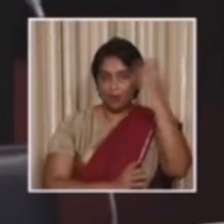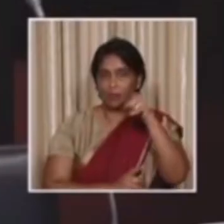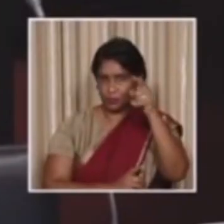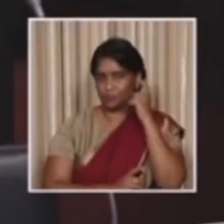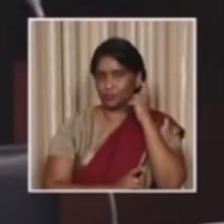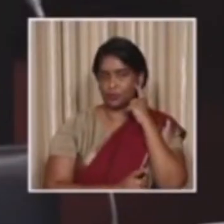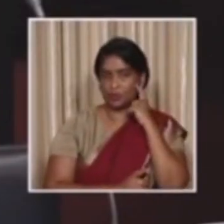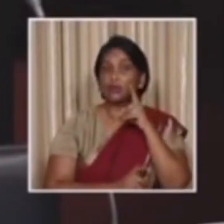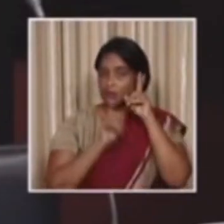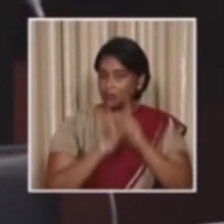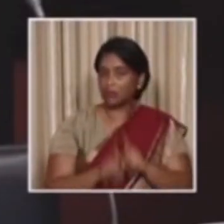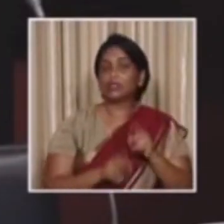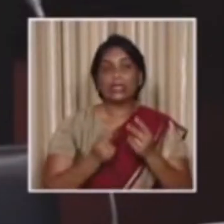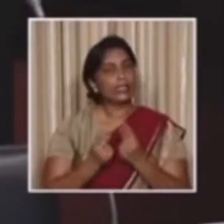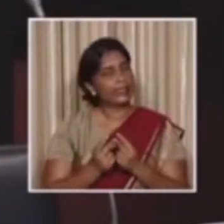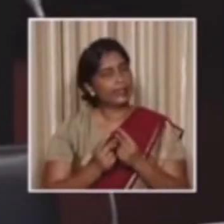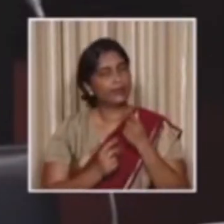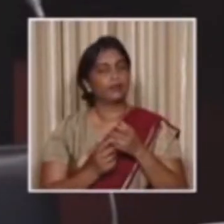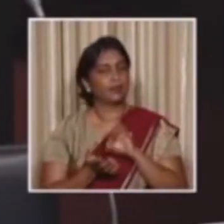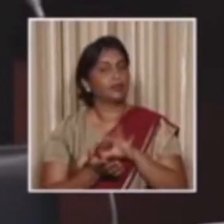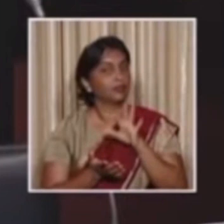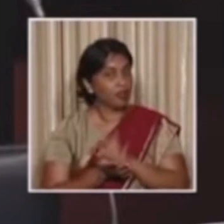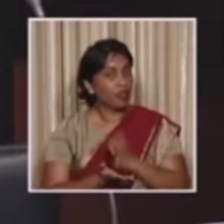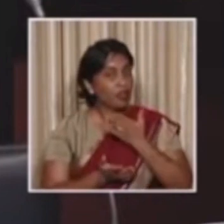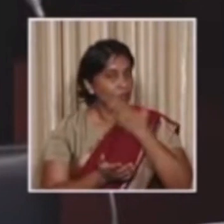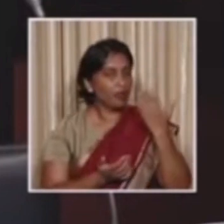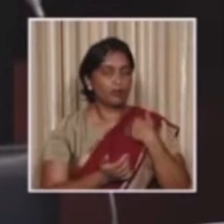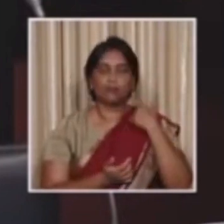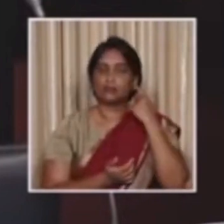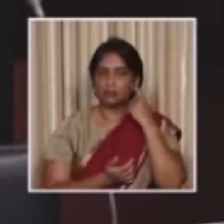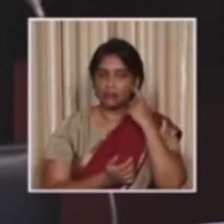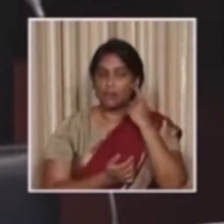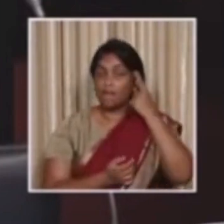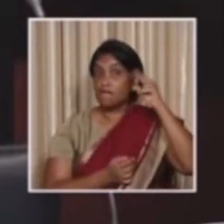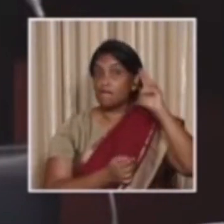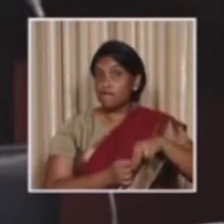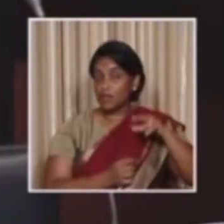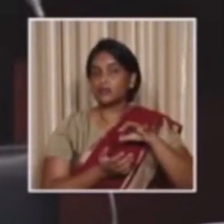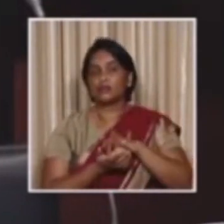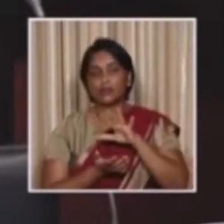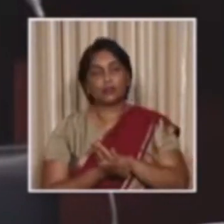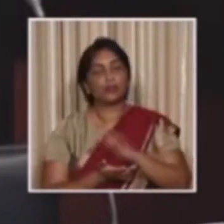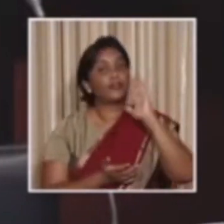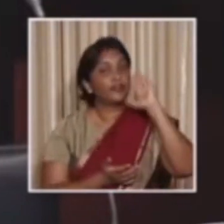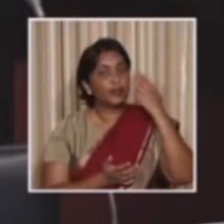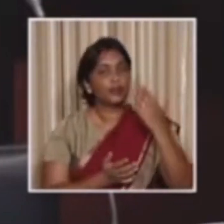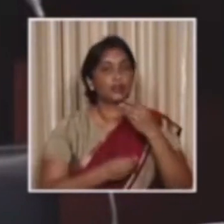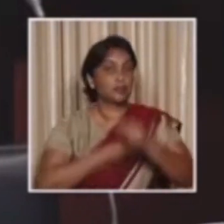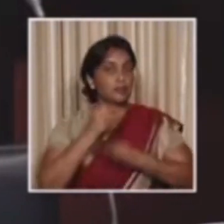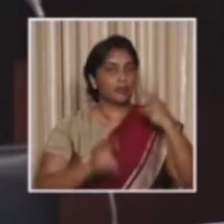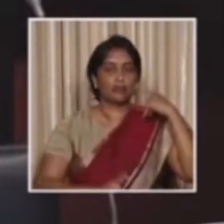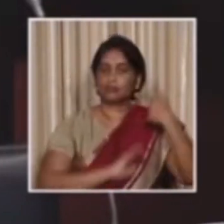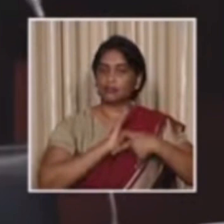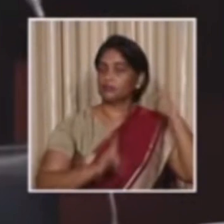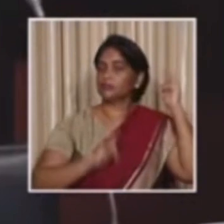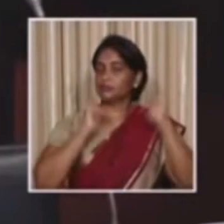දන්නවා. ඒකක් උත් ඉක්මන්ට කරන්න පුළුවන් නම් මං හිතන්නේ විශ්වාසය ගොඩනැගේ විශේෂයෙන්ම ආයෝජකයන් මේ රටේ ඉන්නේ